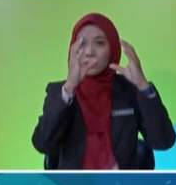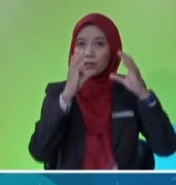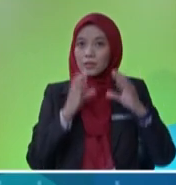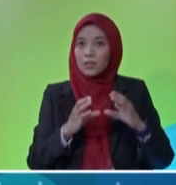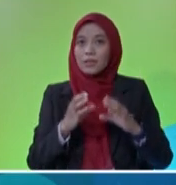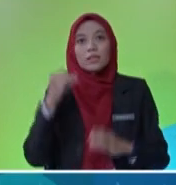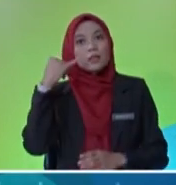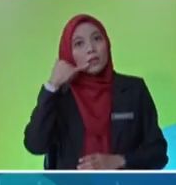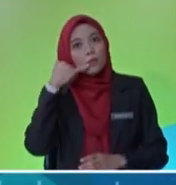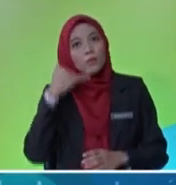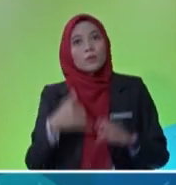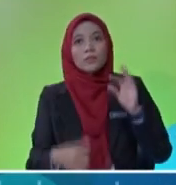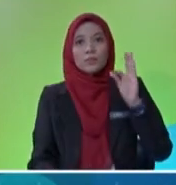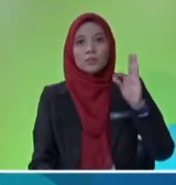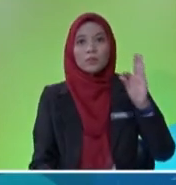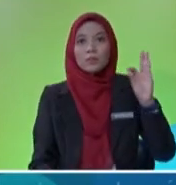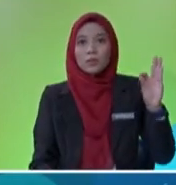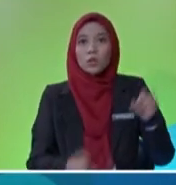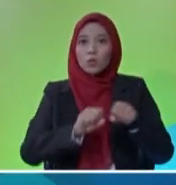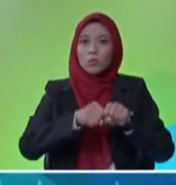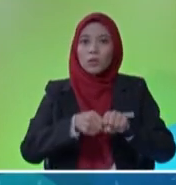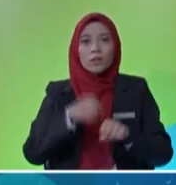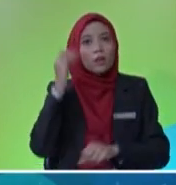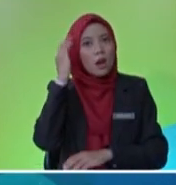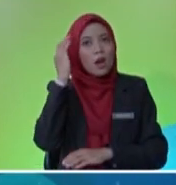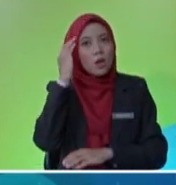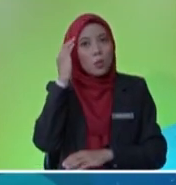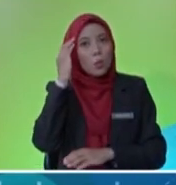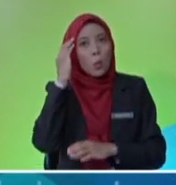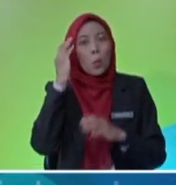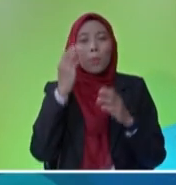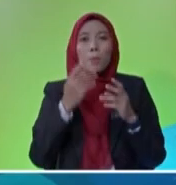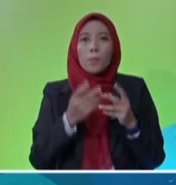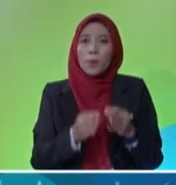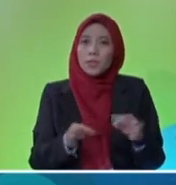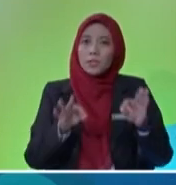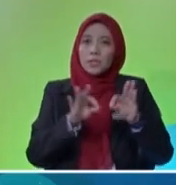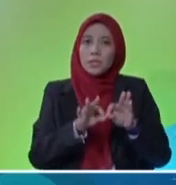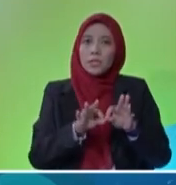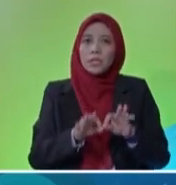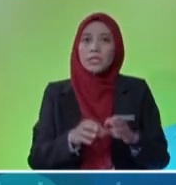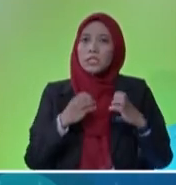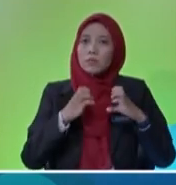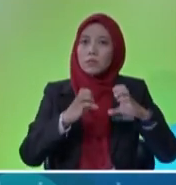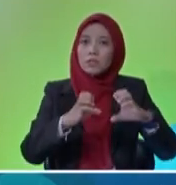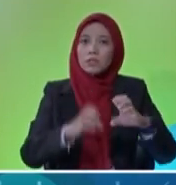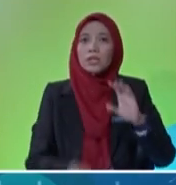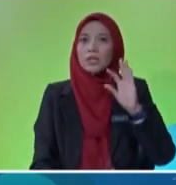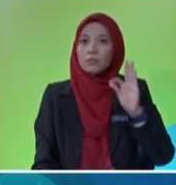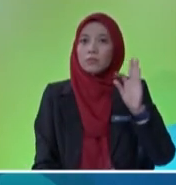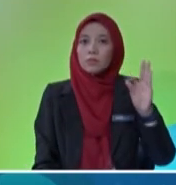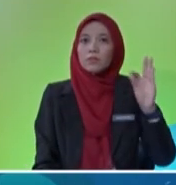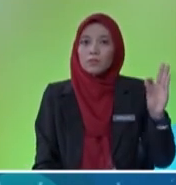999 sebanyak mereka tahu betapa pentingnya panggilan ke si mesin Spinner 99